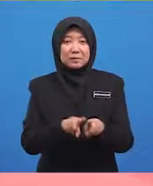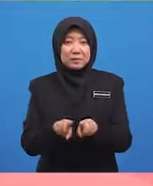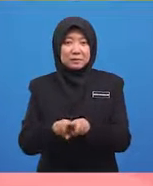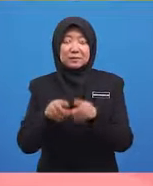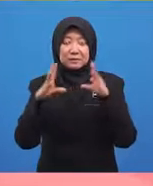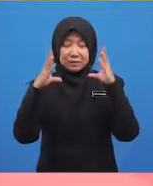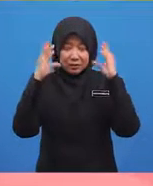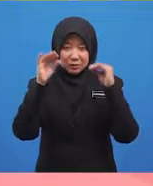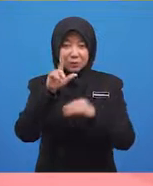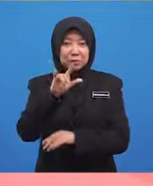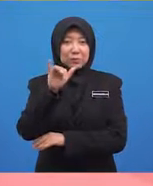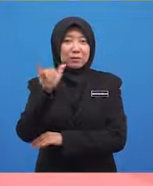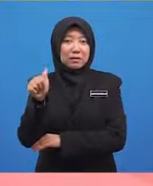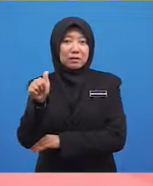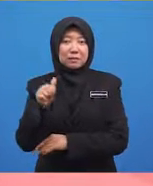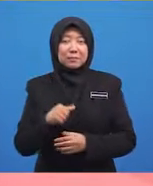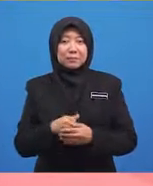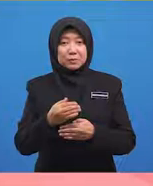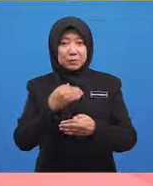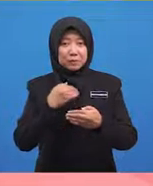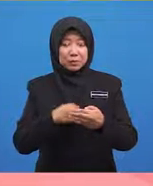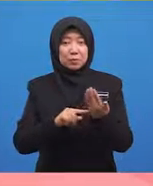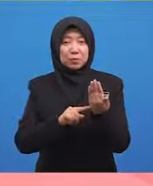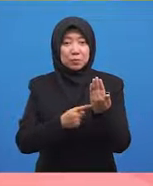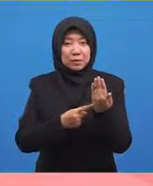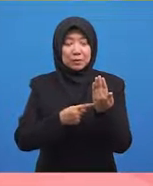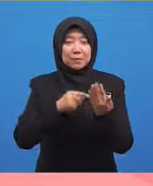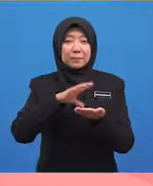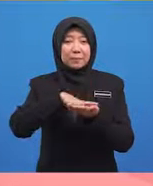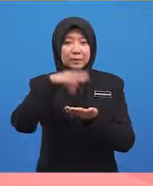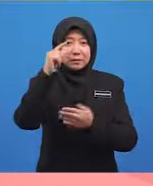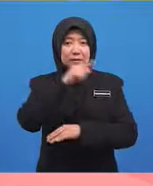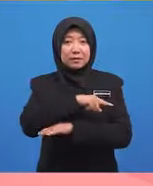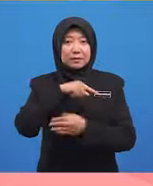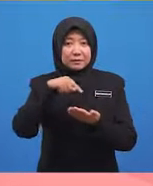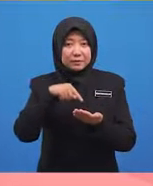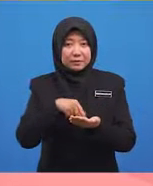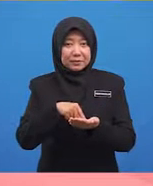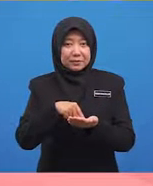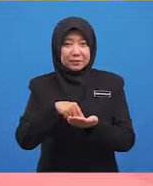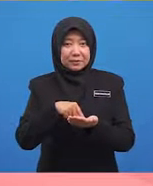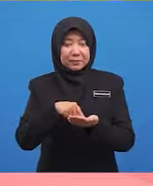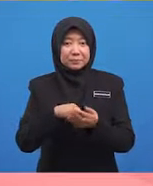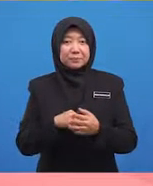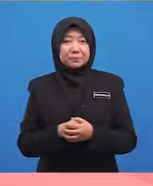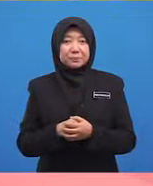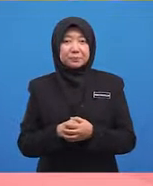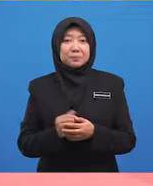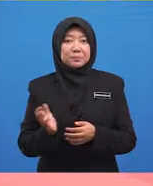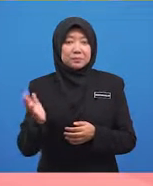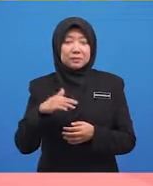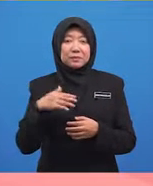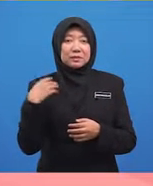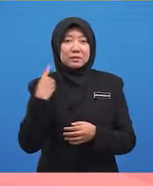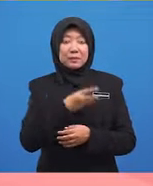Lia. Sebelum kita memulakan pelajaran pada hari ini, ayuh kita